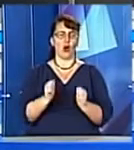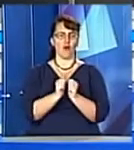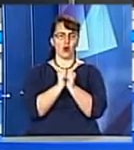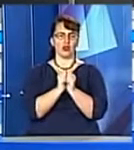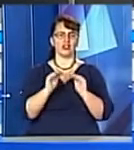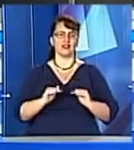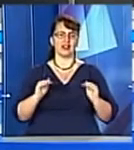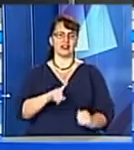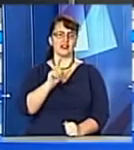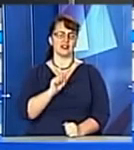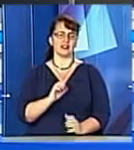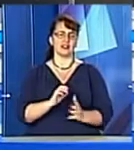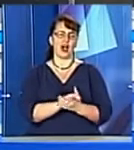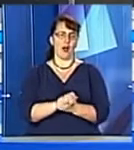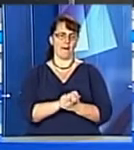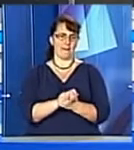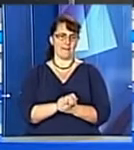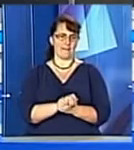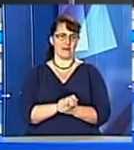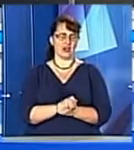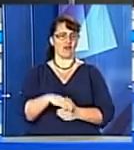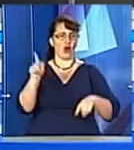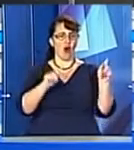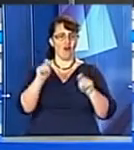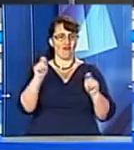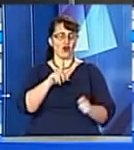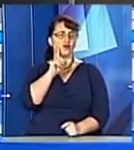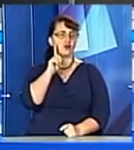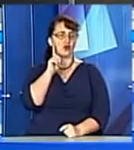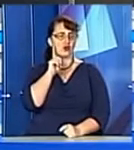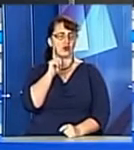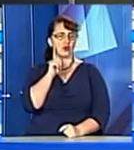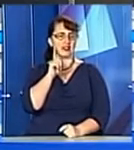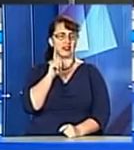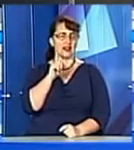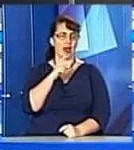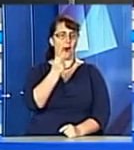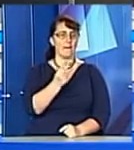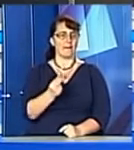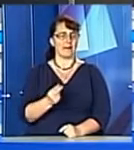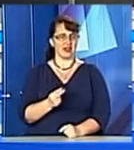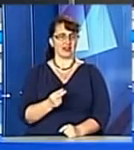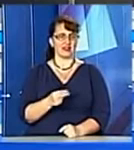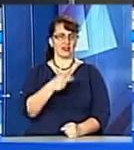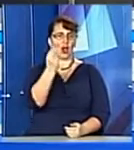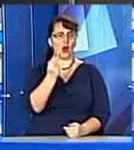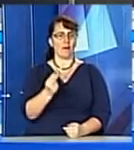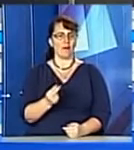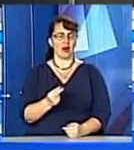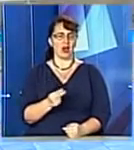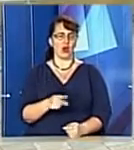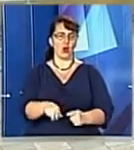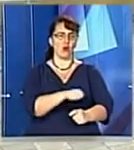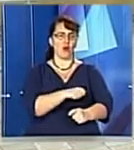за мир. В межах міжнародного форуму дитячої творчості юні митці розфарбовують 100-метрове полотно на